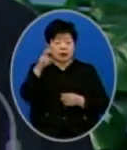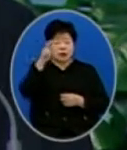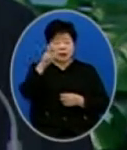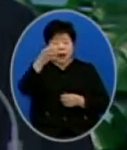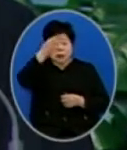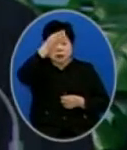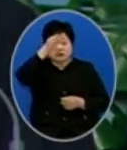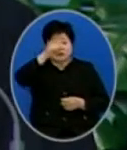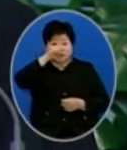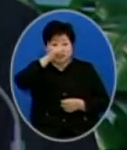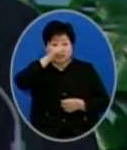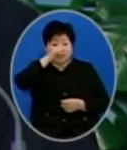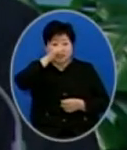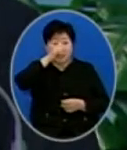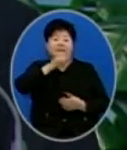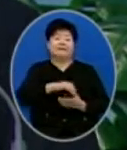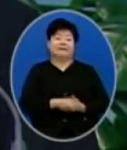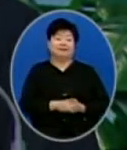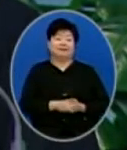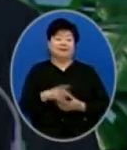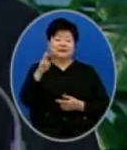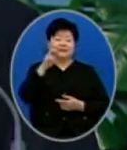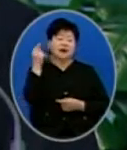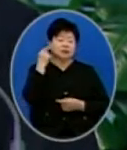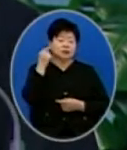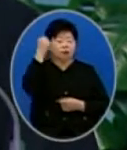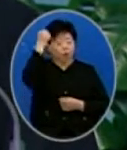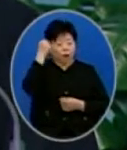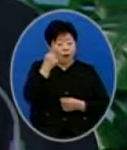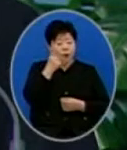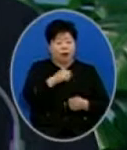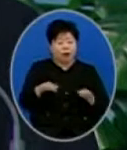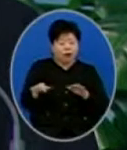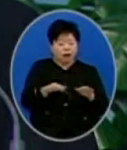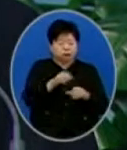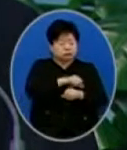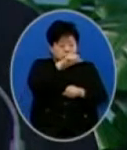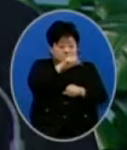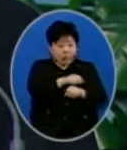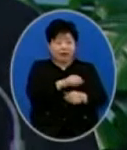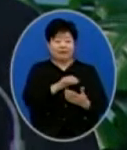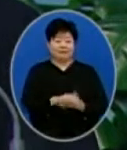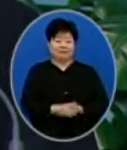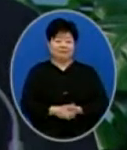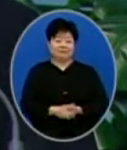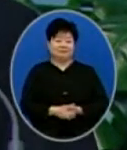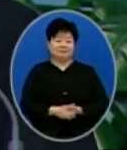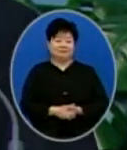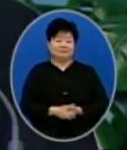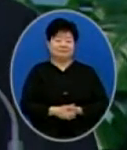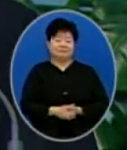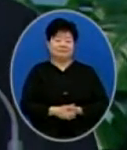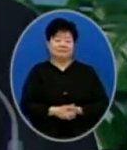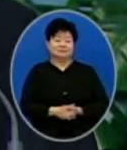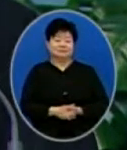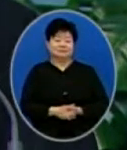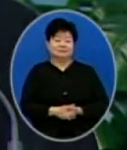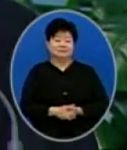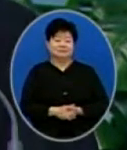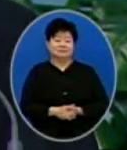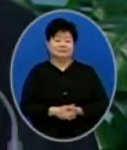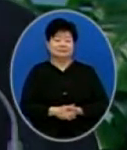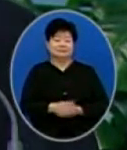음악적인 재능이 있어서 음악을 듣고 외워서 피아노를칩니다 그러니까 그